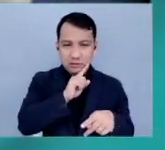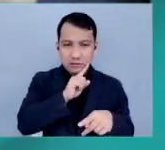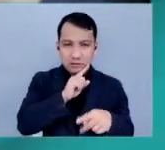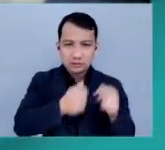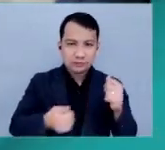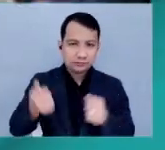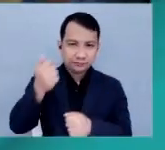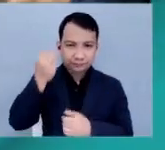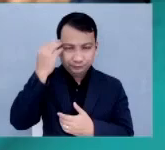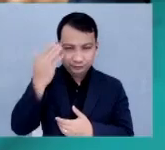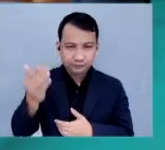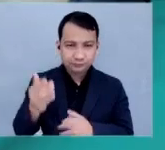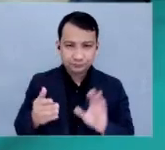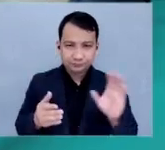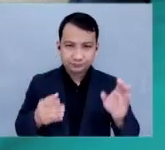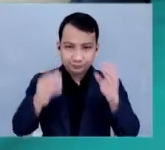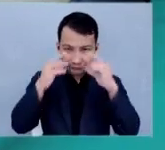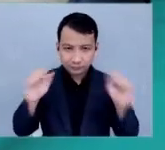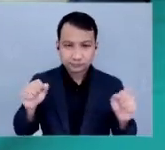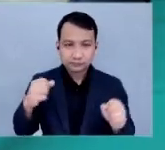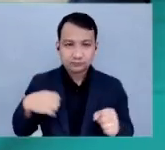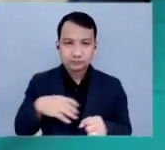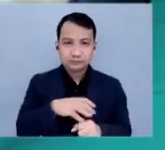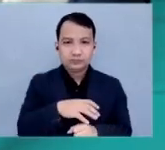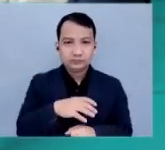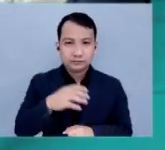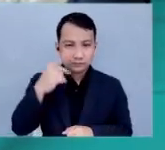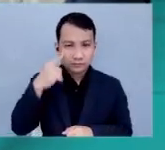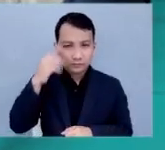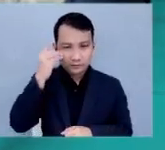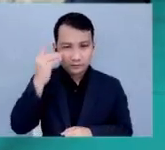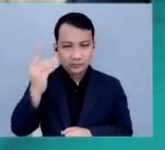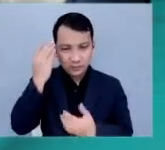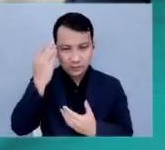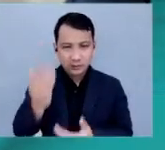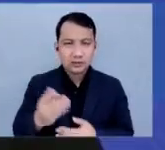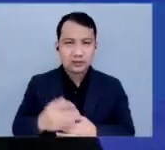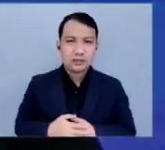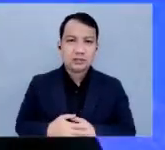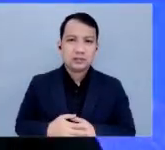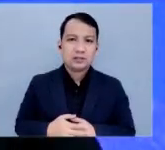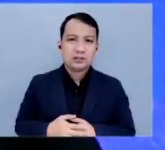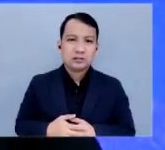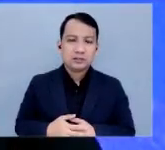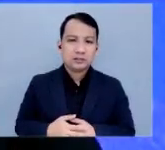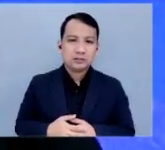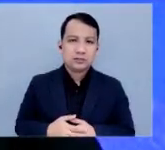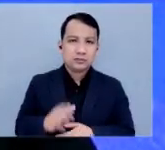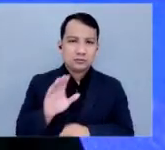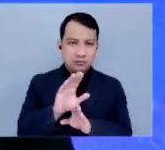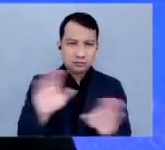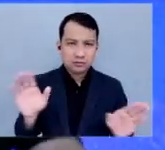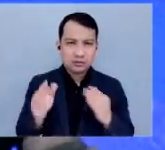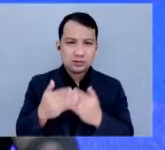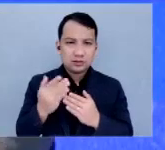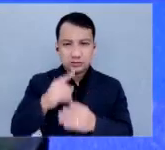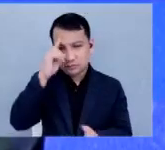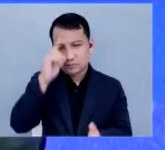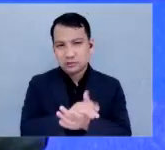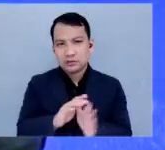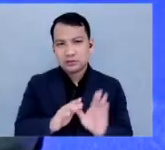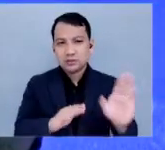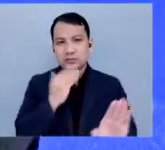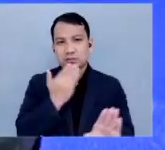anak na sina Mayor Baste at Congressman Paulo sa pagkasenador, sinabi ng dating Pangulo na huwag daw basta maniwala sa sinabi ng Vice